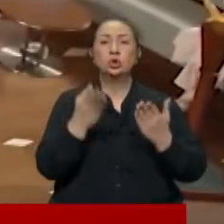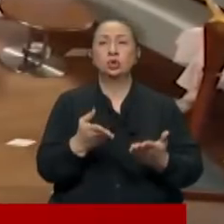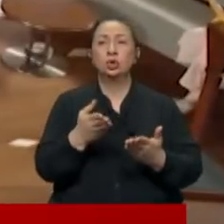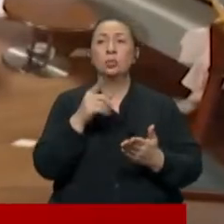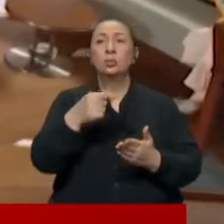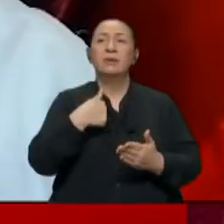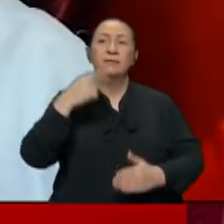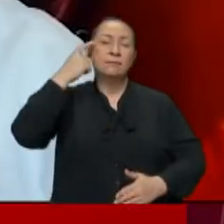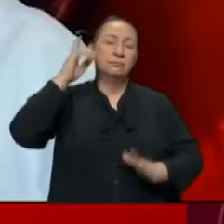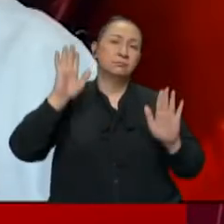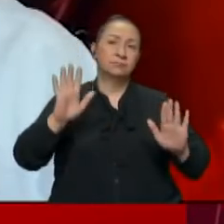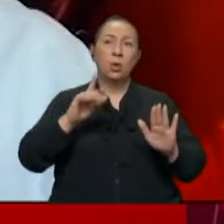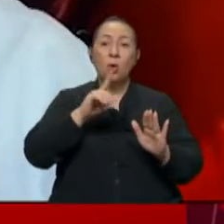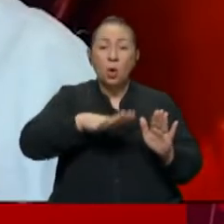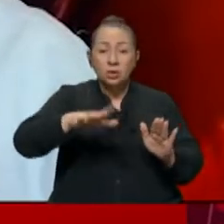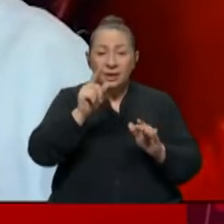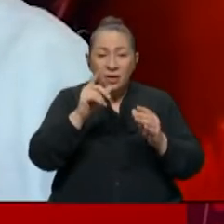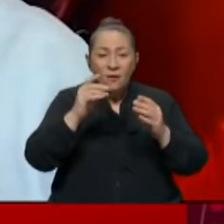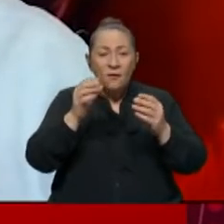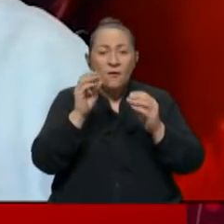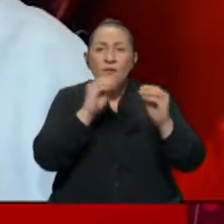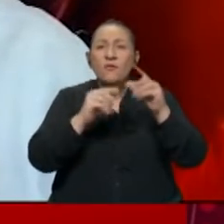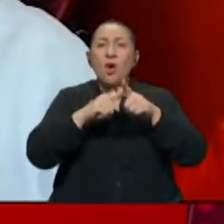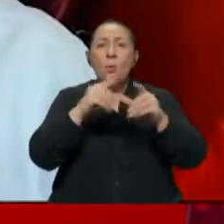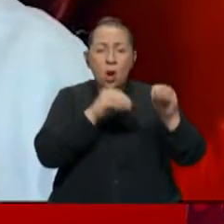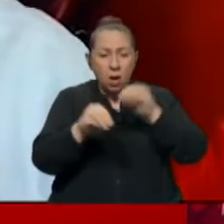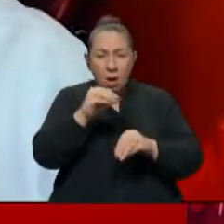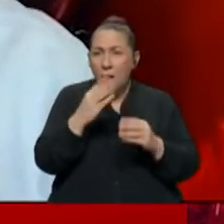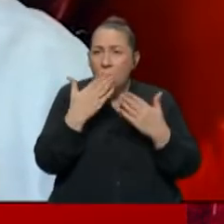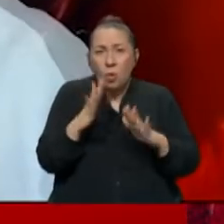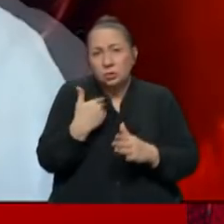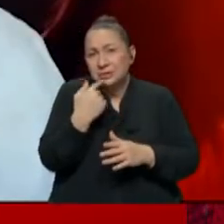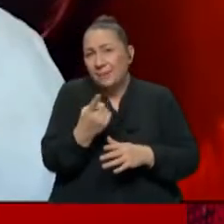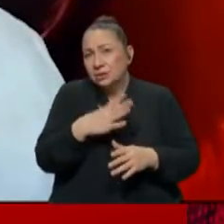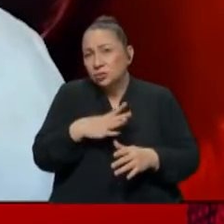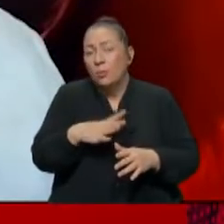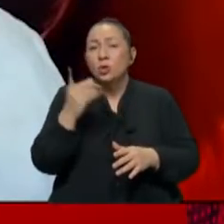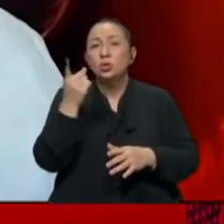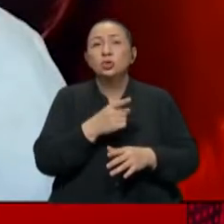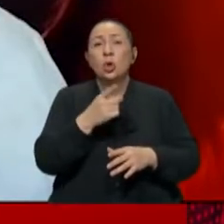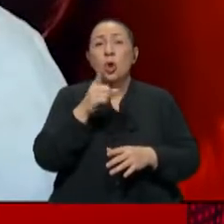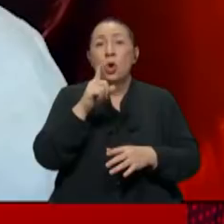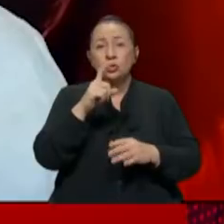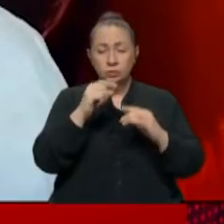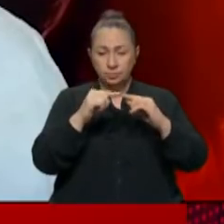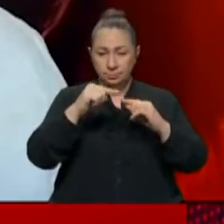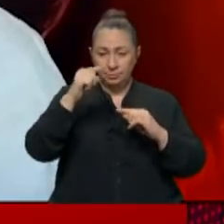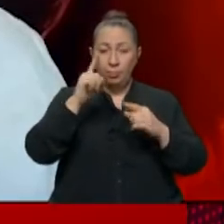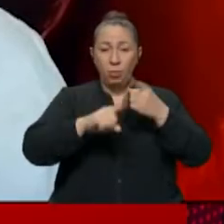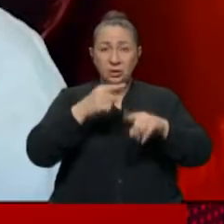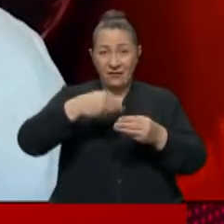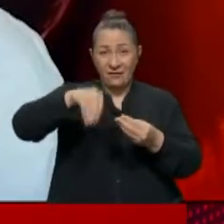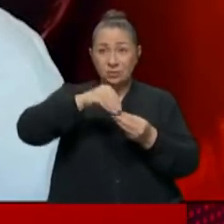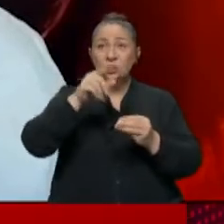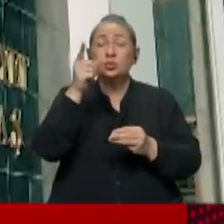Bu da benim tezim su ortada bir formülün olmadığını ifade etmek isterim 119 seviyesinde olan